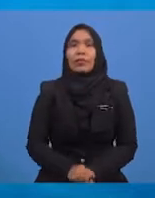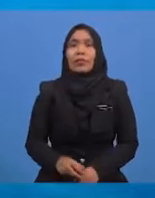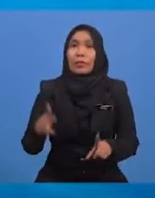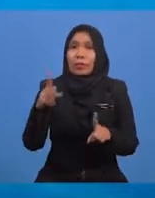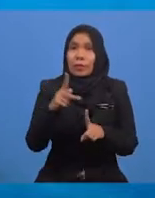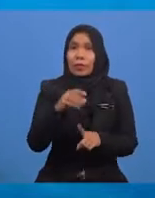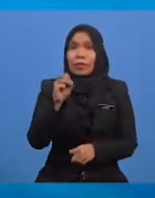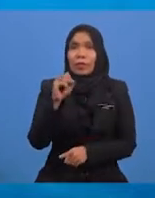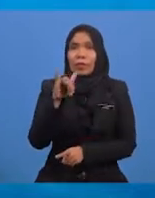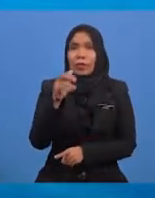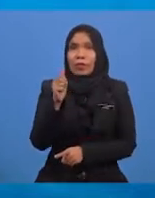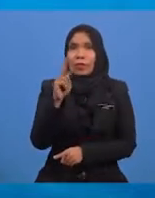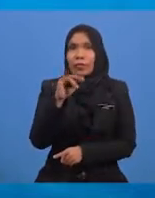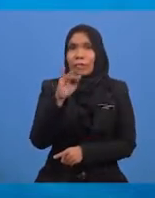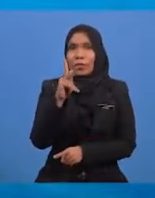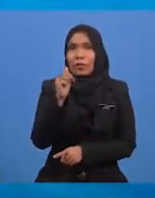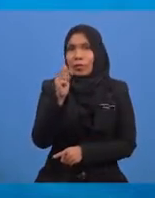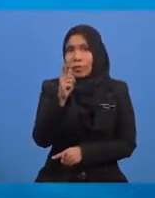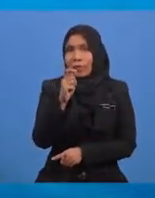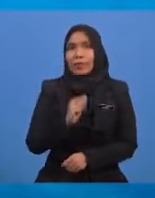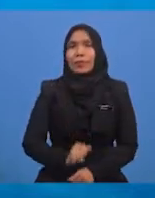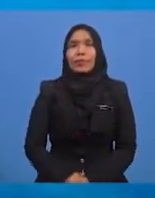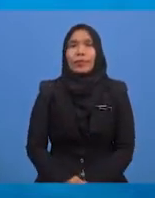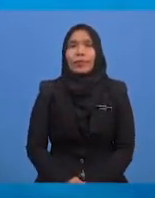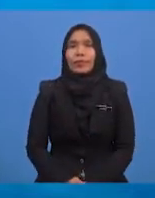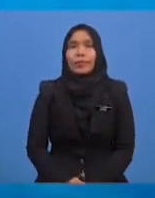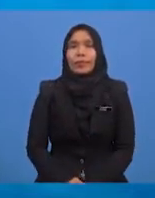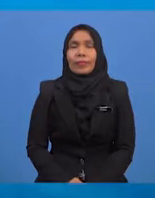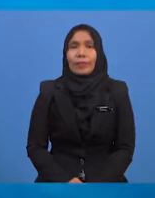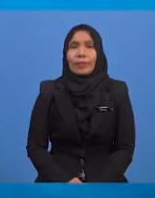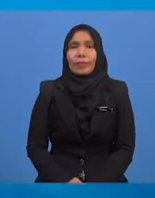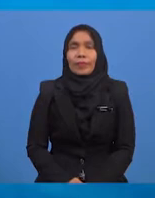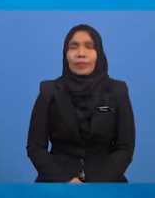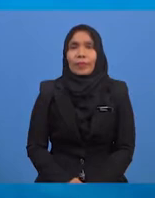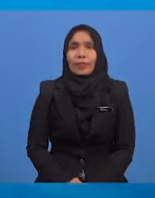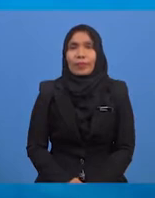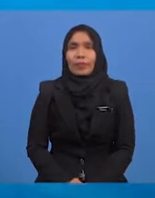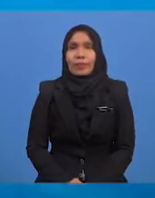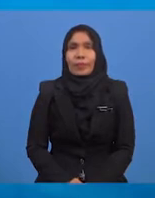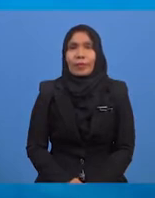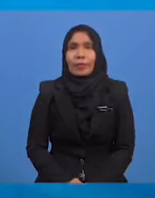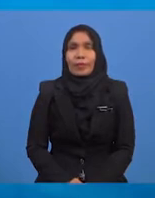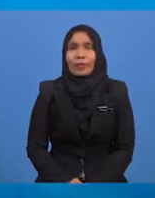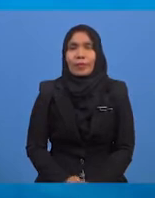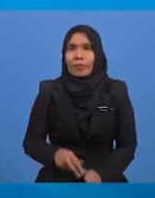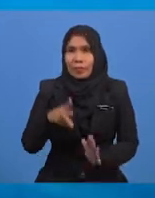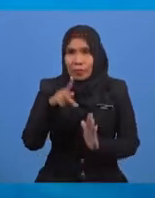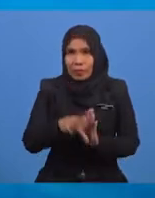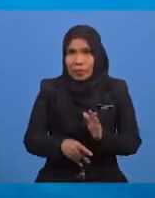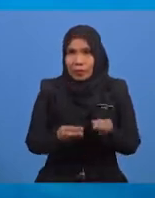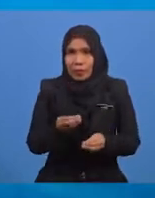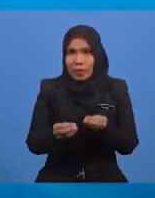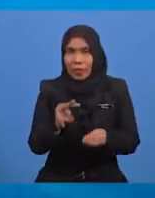yang berkualiti serta dapat memenuhi cita rasa pengguna yang sentiasa berubah-ubah. Perniagaan juga